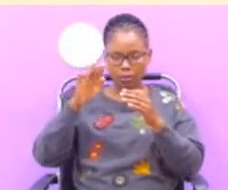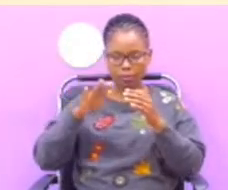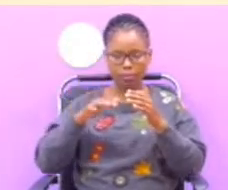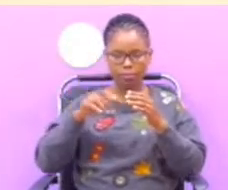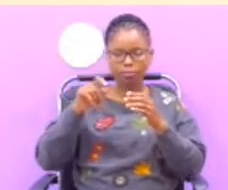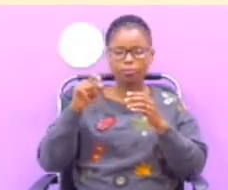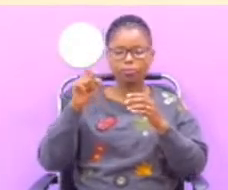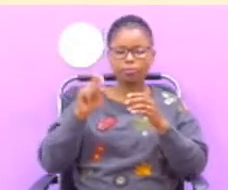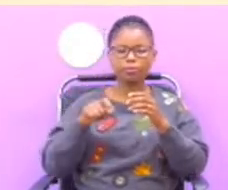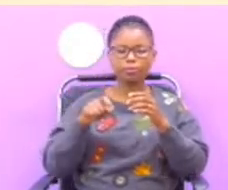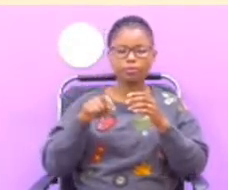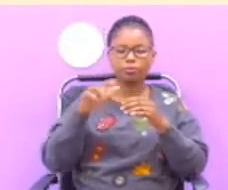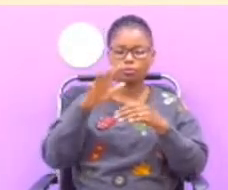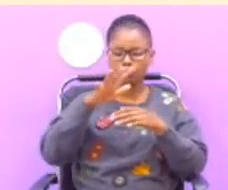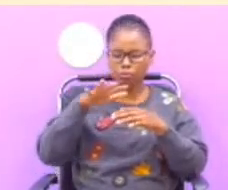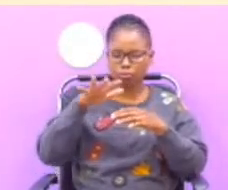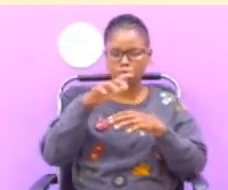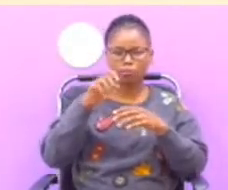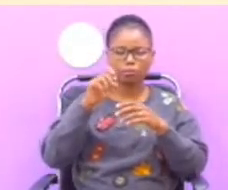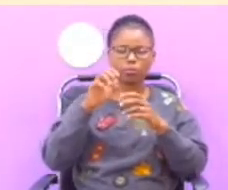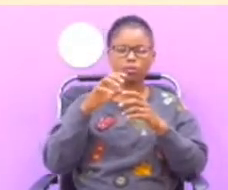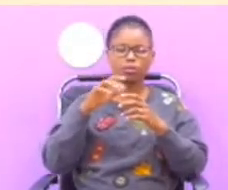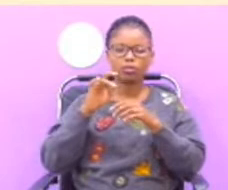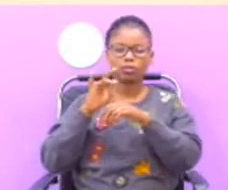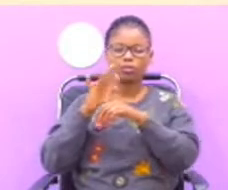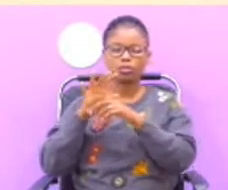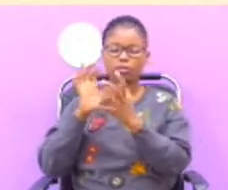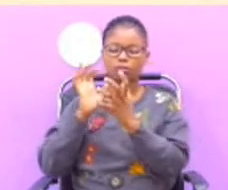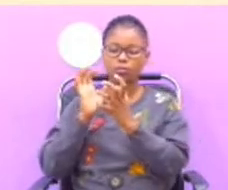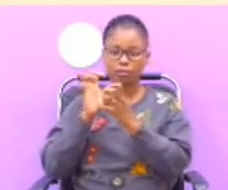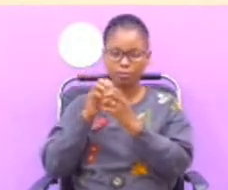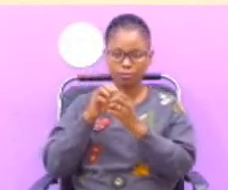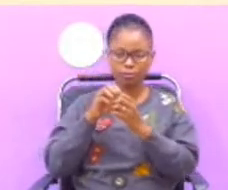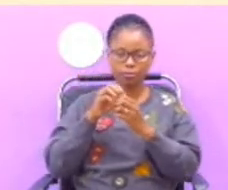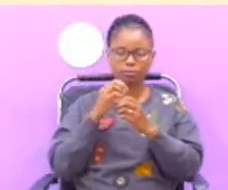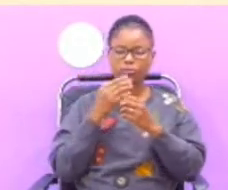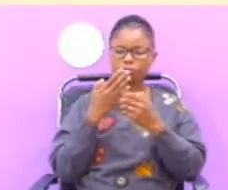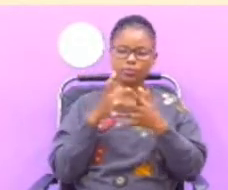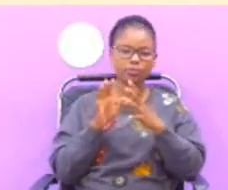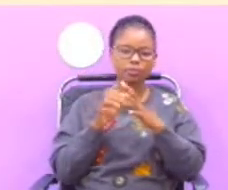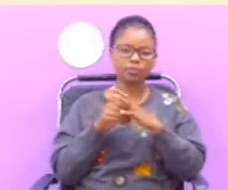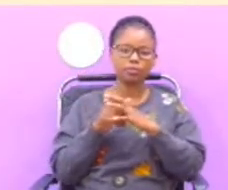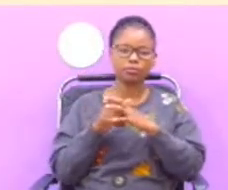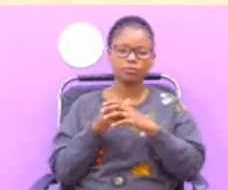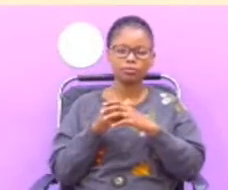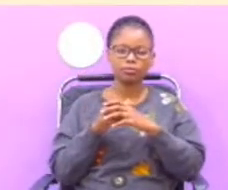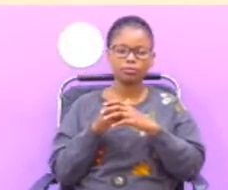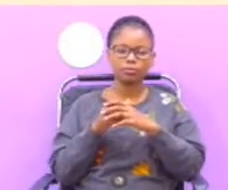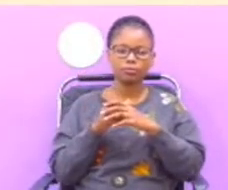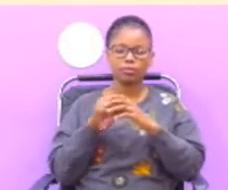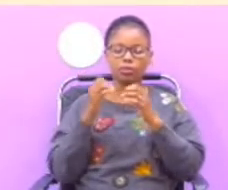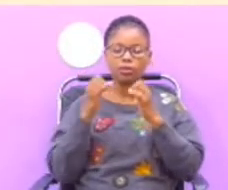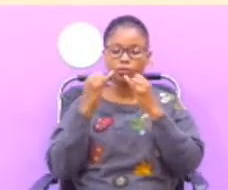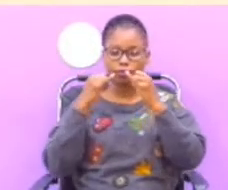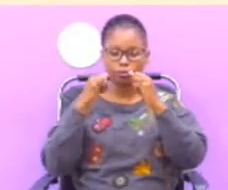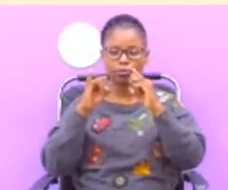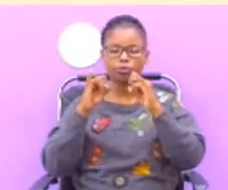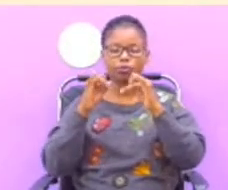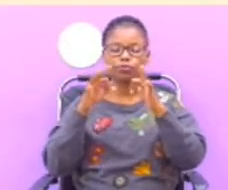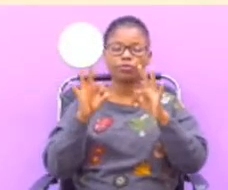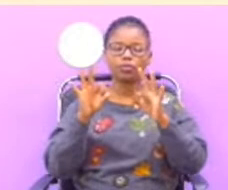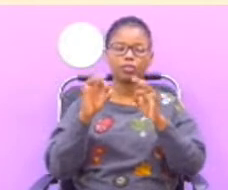rwarĩo kũu nĩ ngatha ndamathia ĩmarũme tondũ ũhoro nĩ ũrekereirio bwana asifiwe